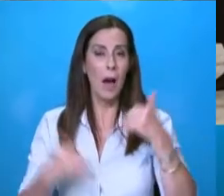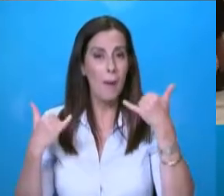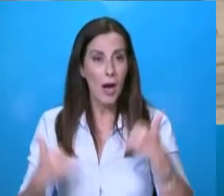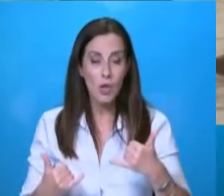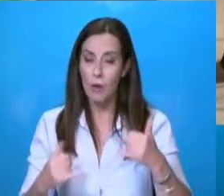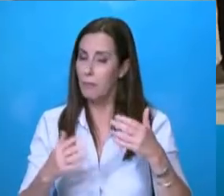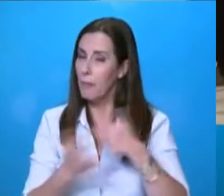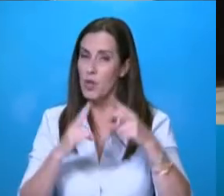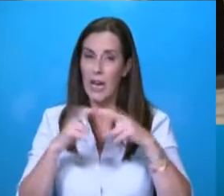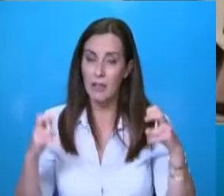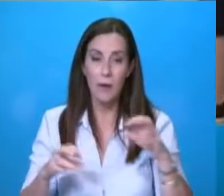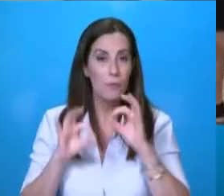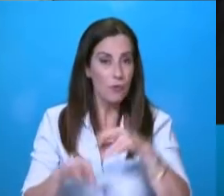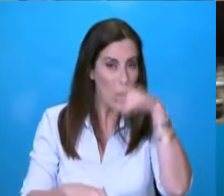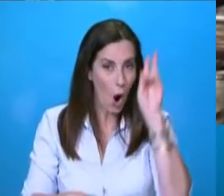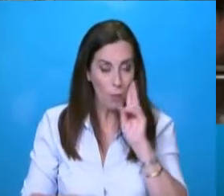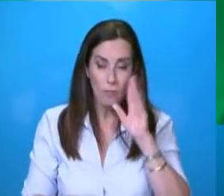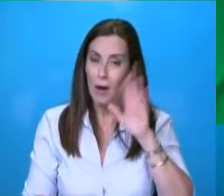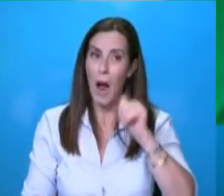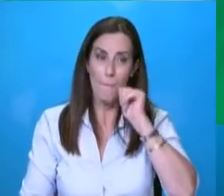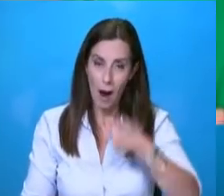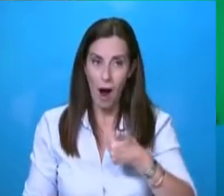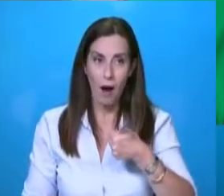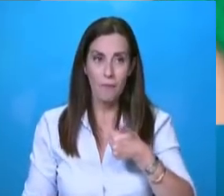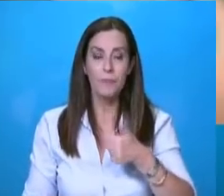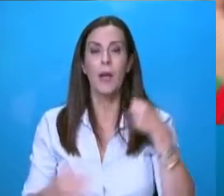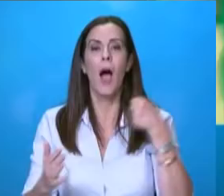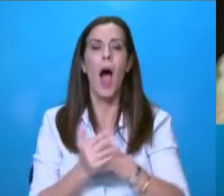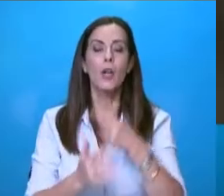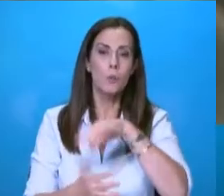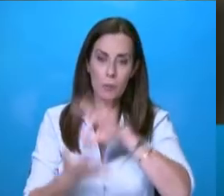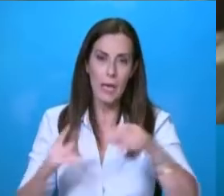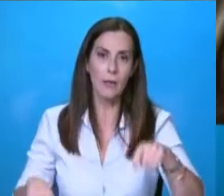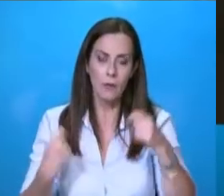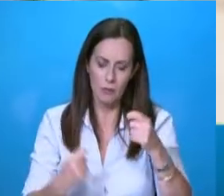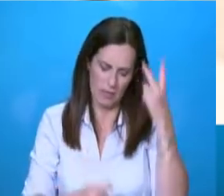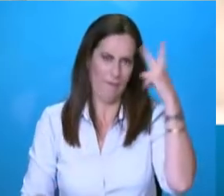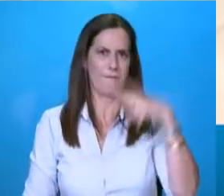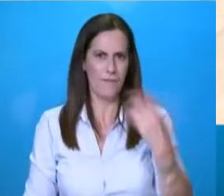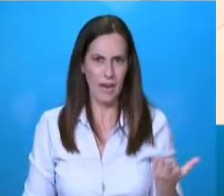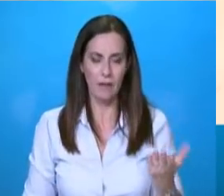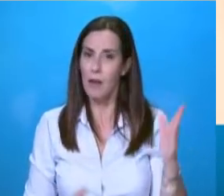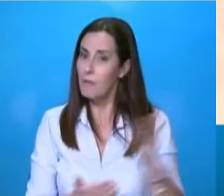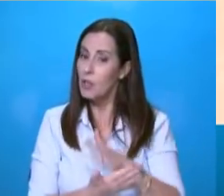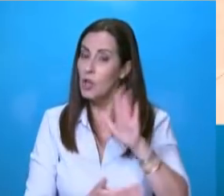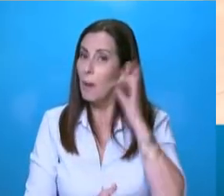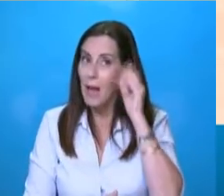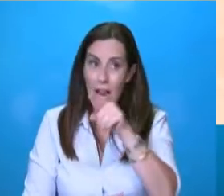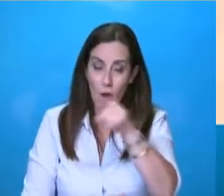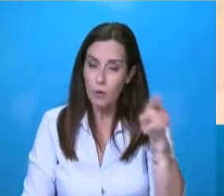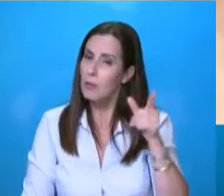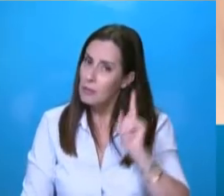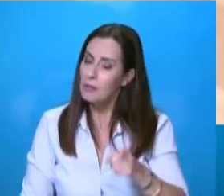הקייטנה נמשכת ומבחינת ההורים גם מחר, עד שמישהו במשרד החינוך יתעורר, ויחליט שגם לבנות האלה